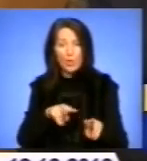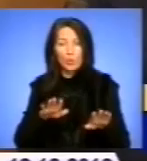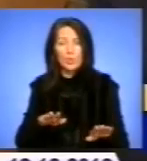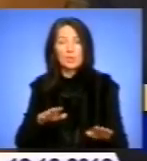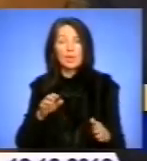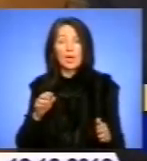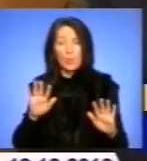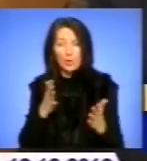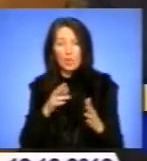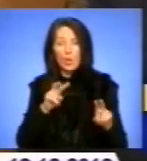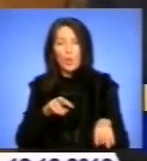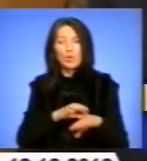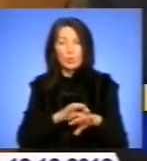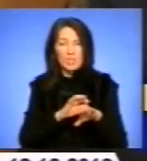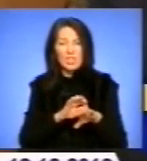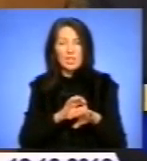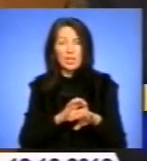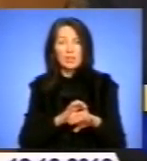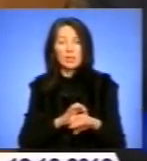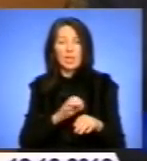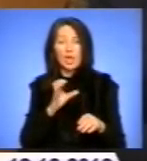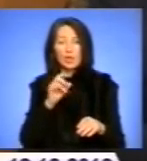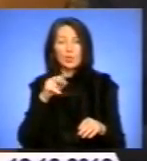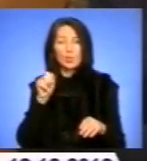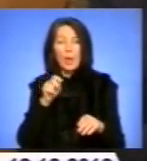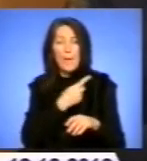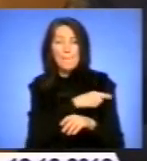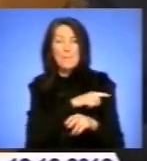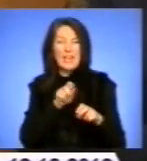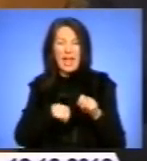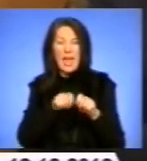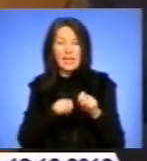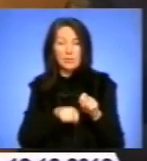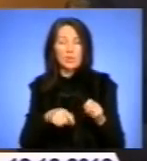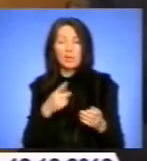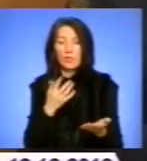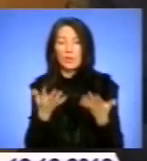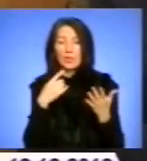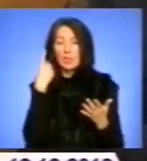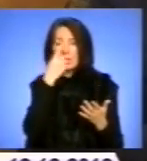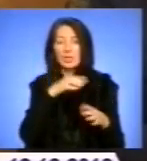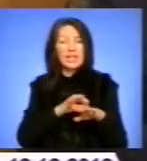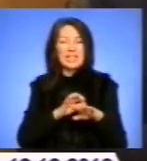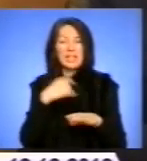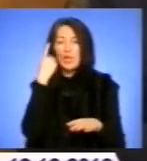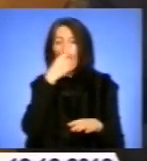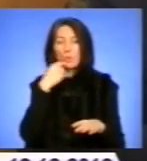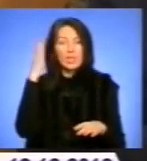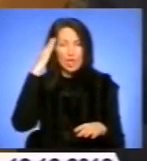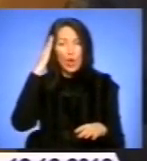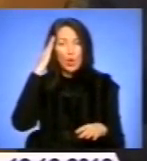того медичного експерта було виявлено, що на тілі, особливо на обличчі і на голові, так сказати,